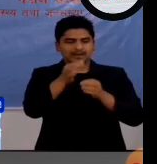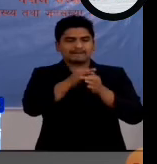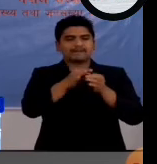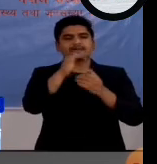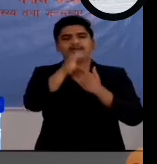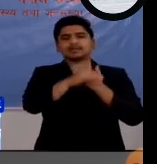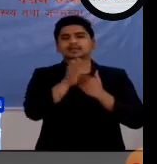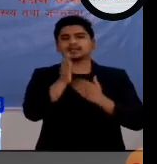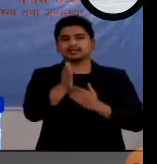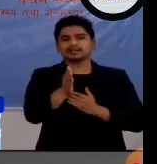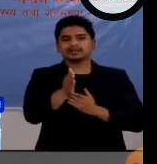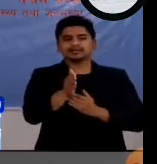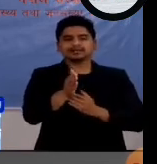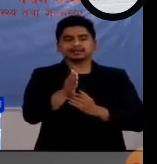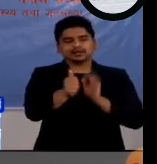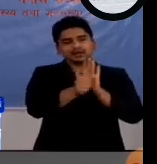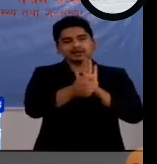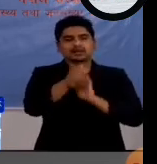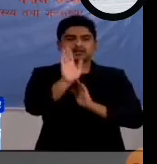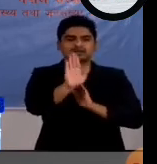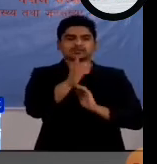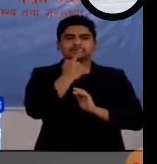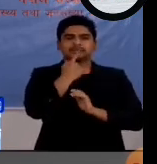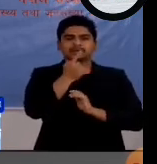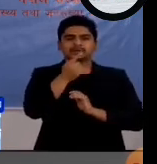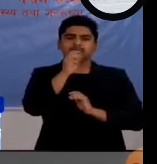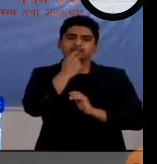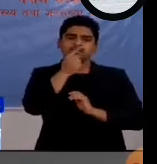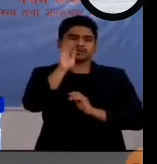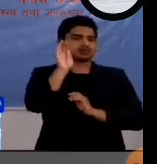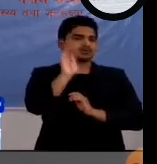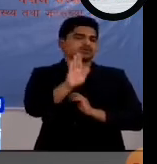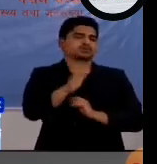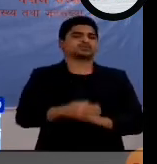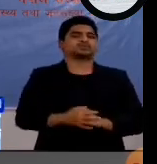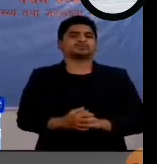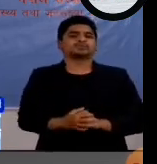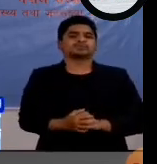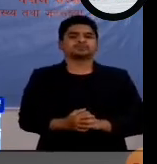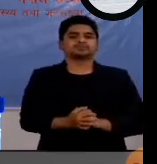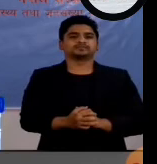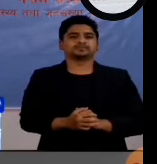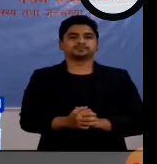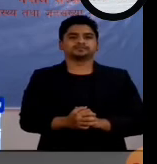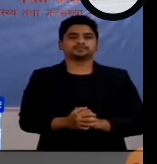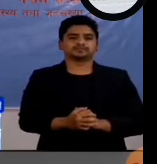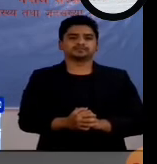अलिकति व्यवस्थित तरिकाले गइरहेका छौं भनेर भन्न सक्छौं।